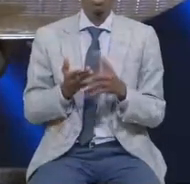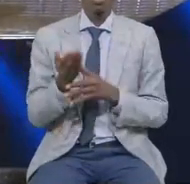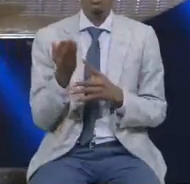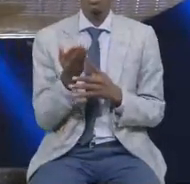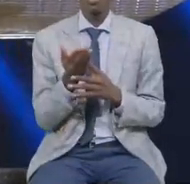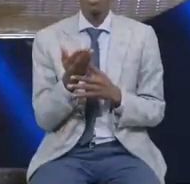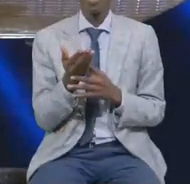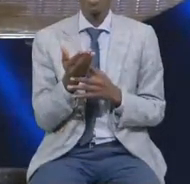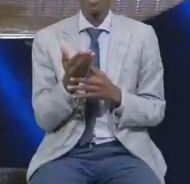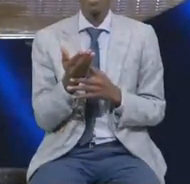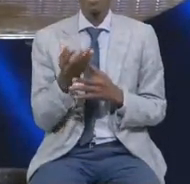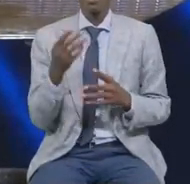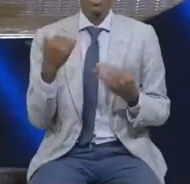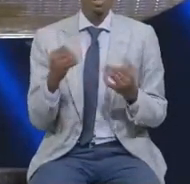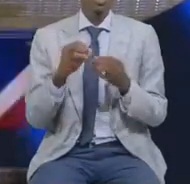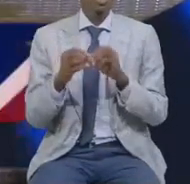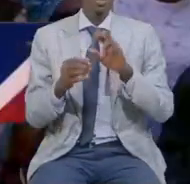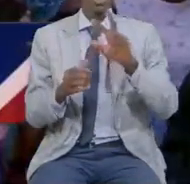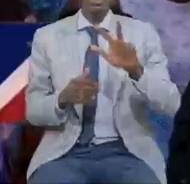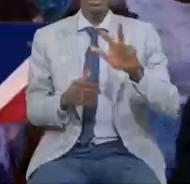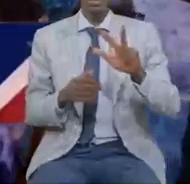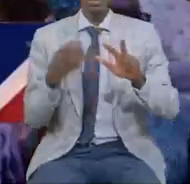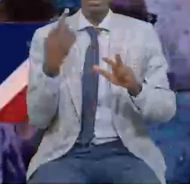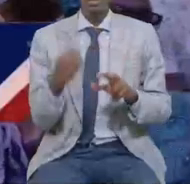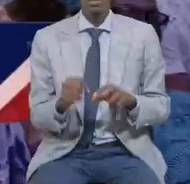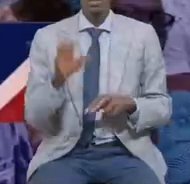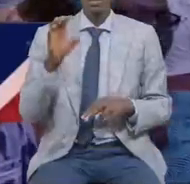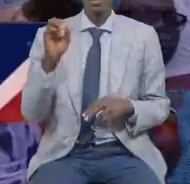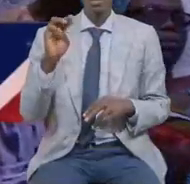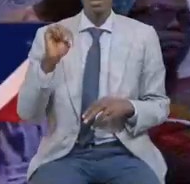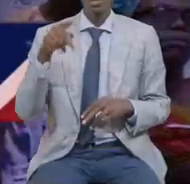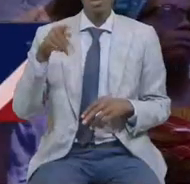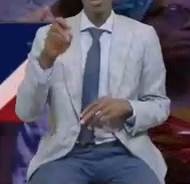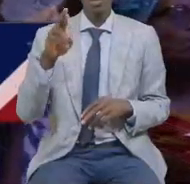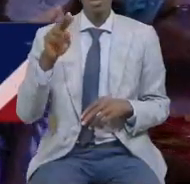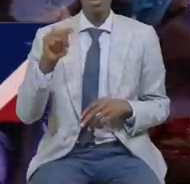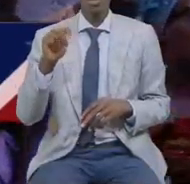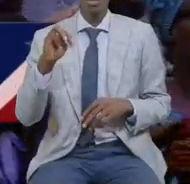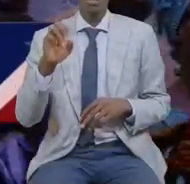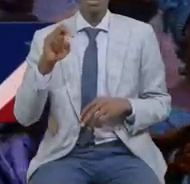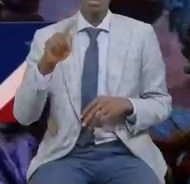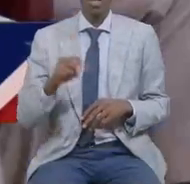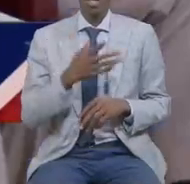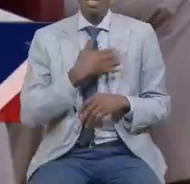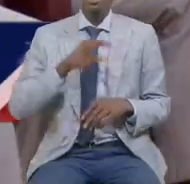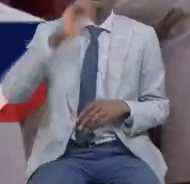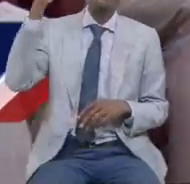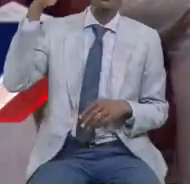pure à travers la domination du roi. 3. L'affirmation d'une consécration glorieuse.